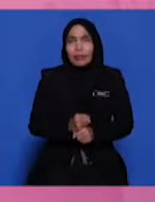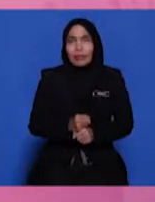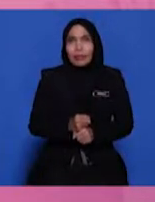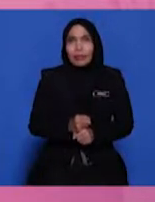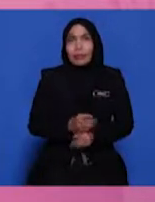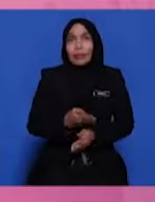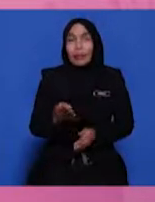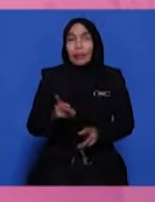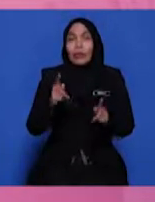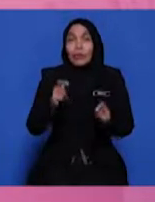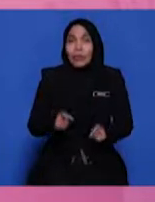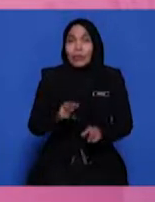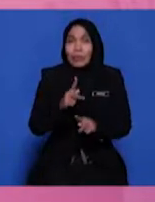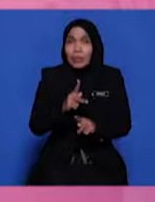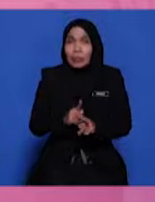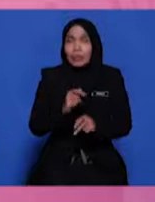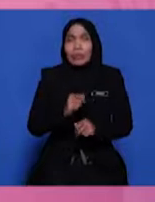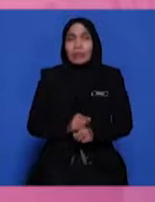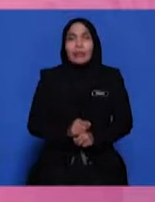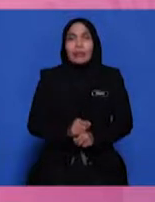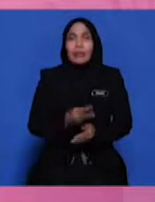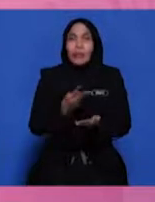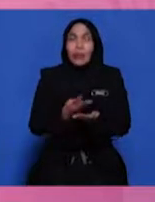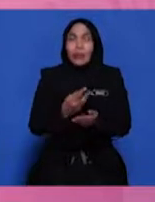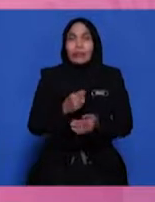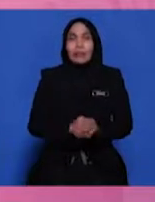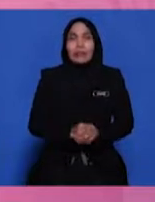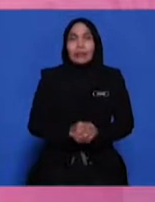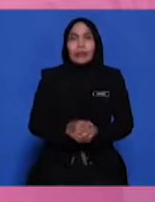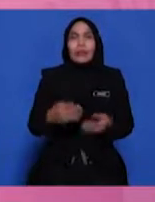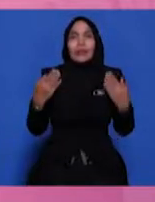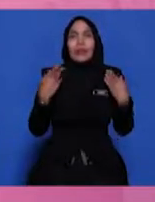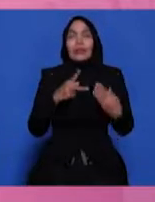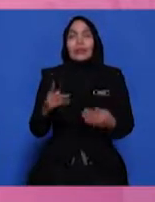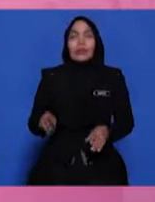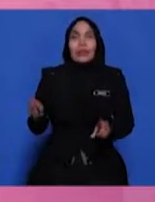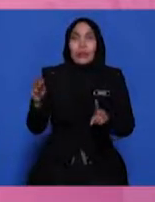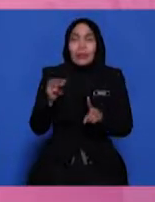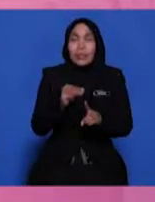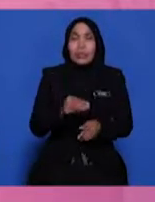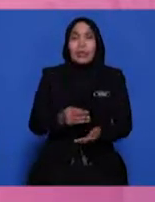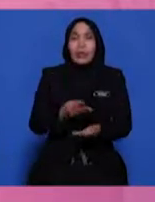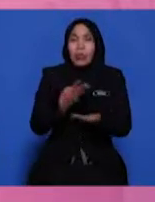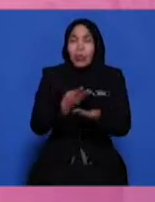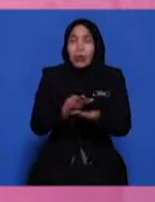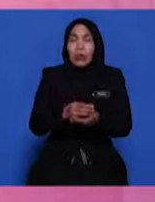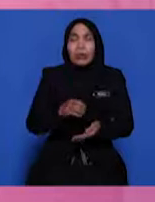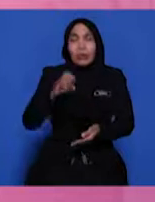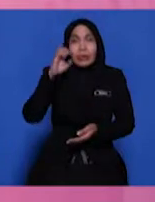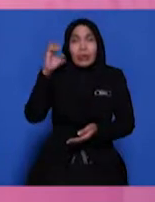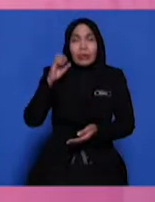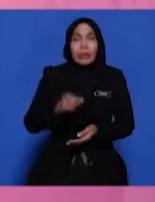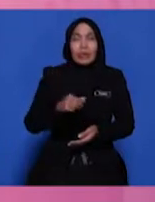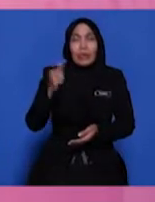bulanannya iaitu RM500. Adakah matlamat kewangan Encik Ahmad memenuhi pendekatan